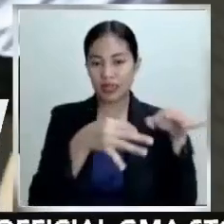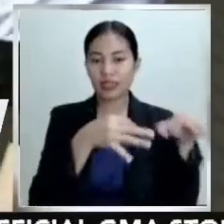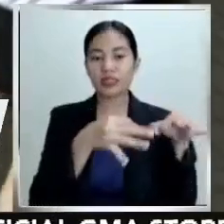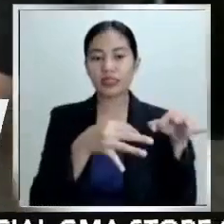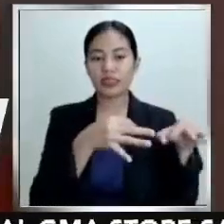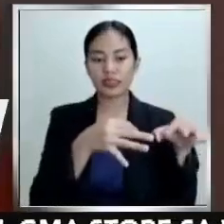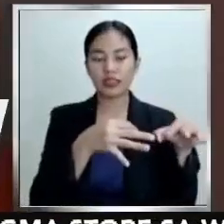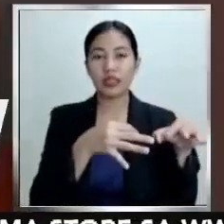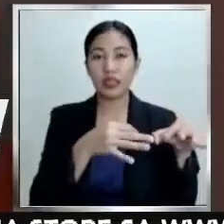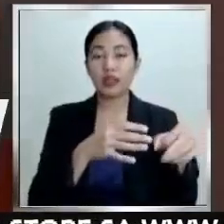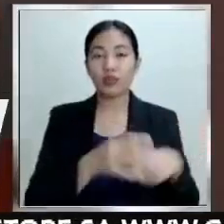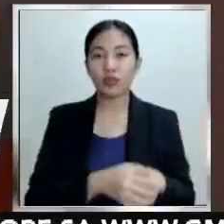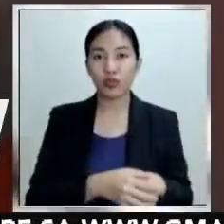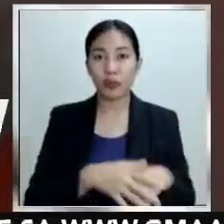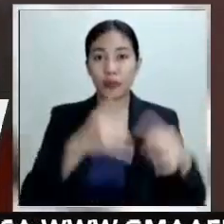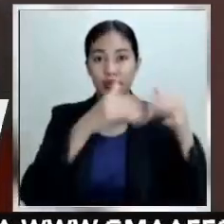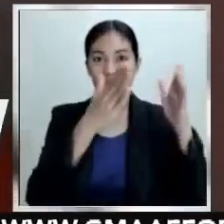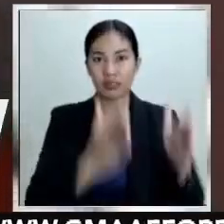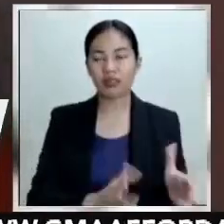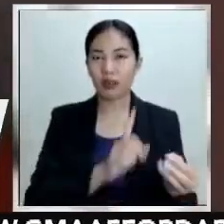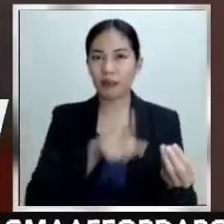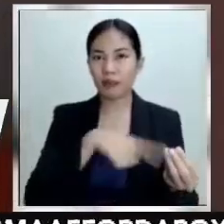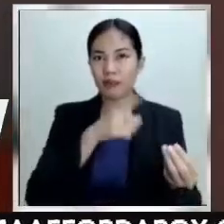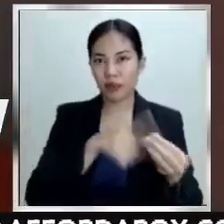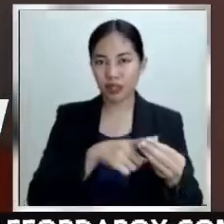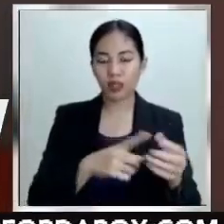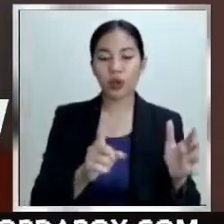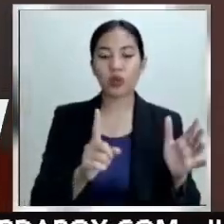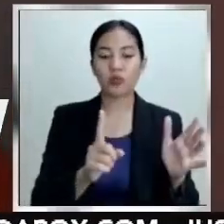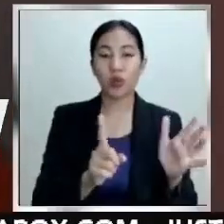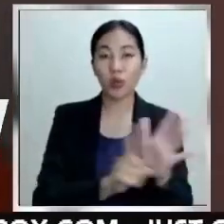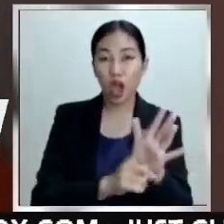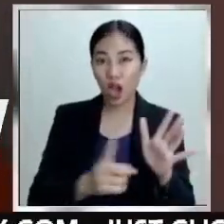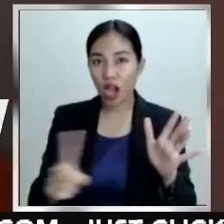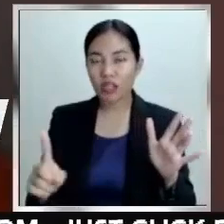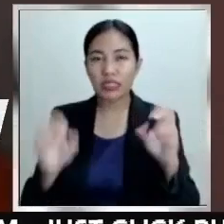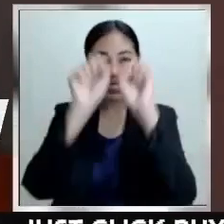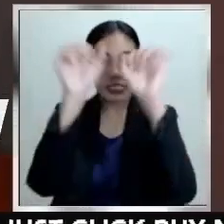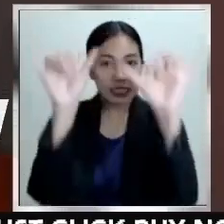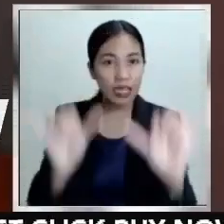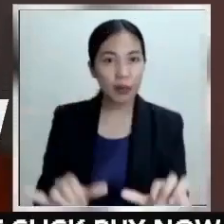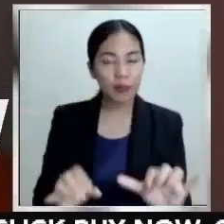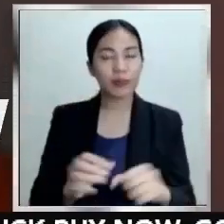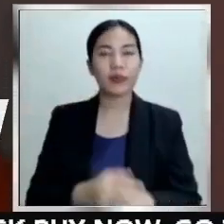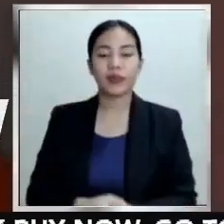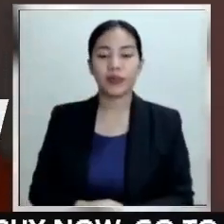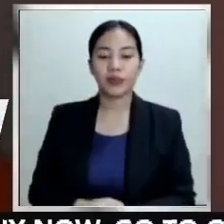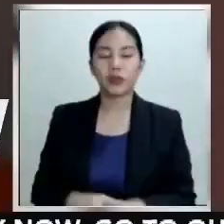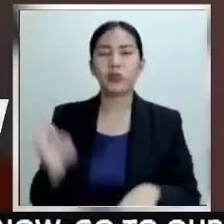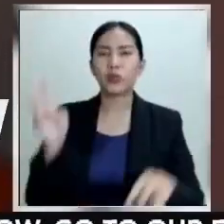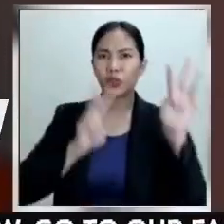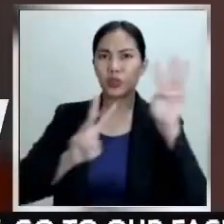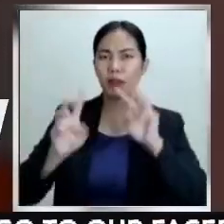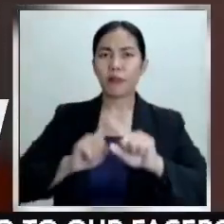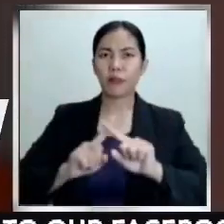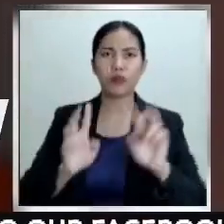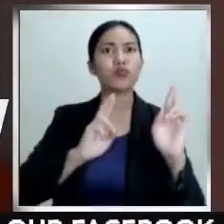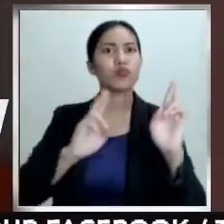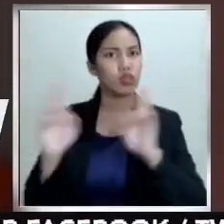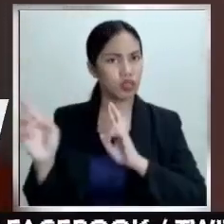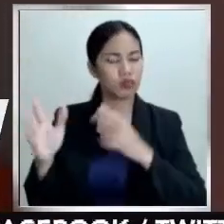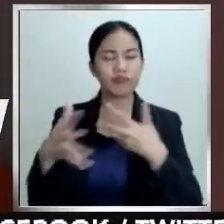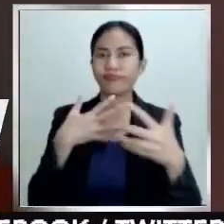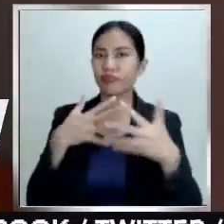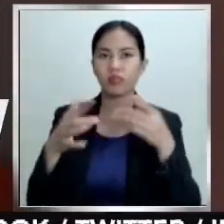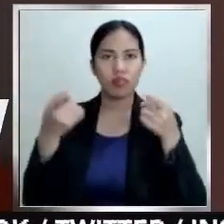alarm system. Nangangamba, pero ready kami kung ano ang mangyayari. Kasi alam na namin